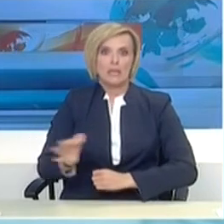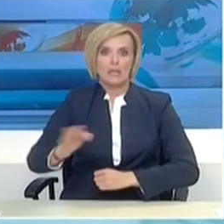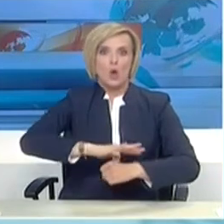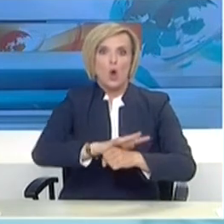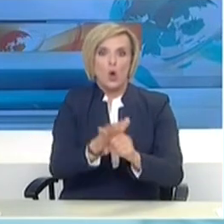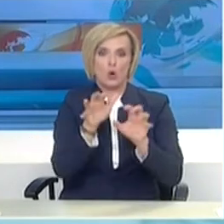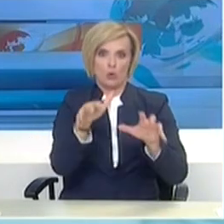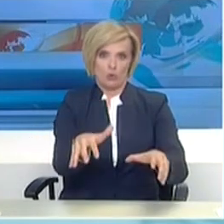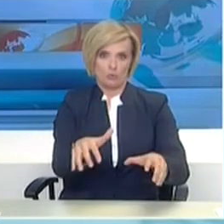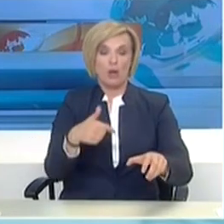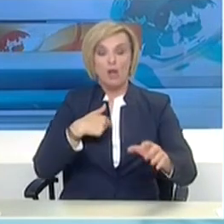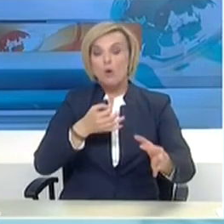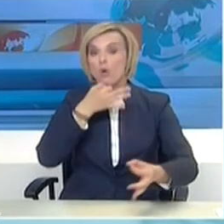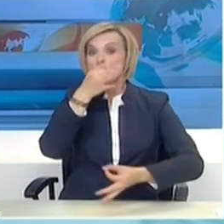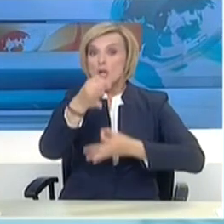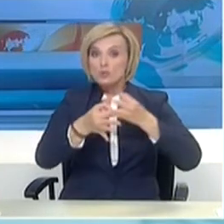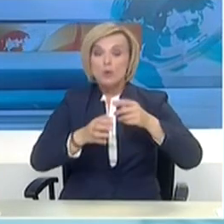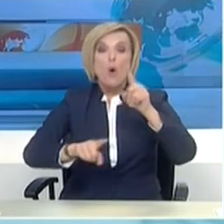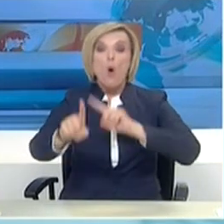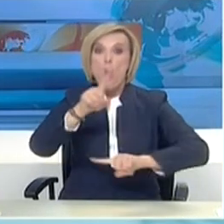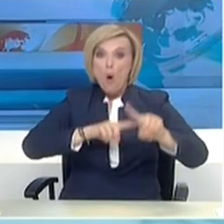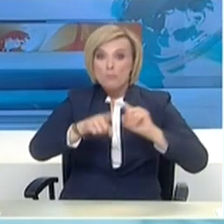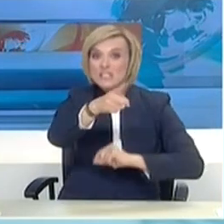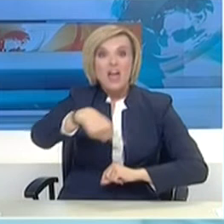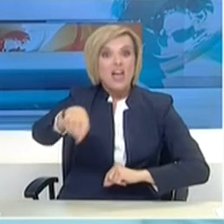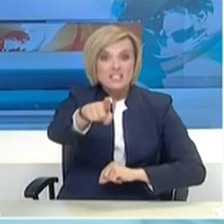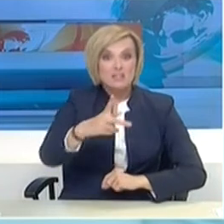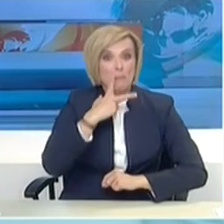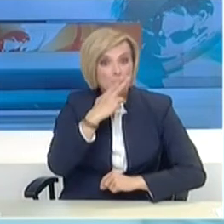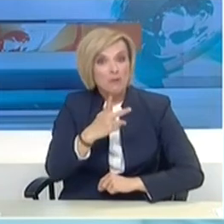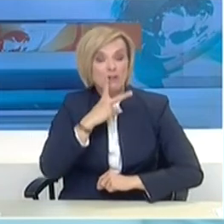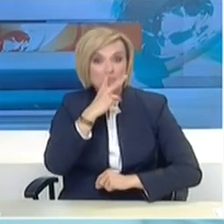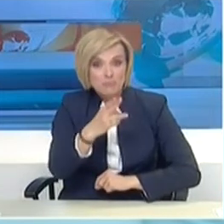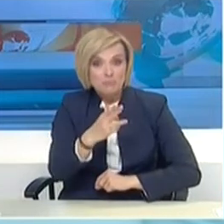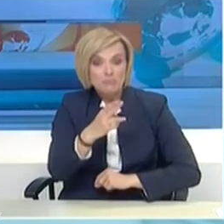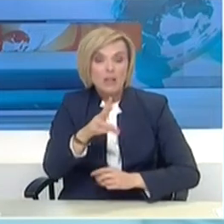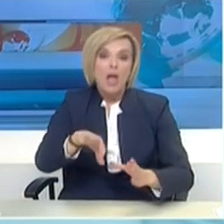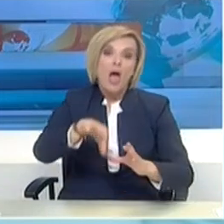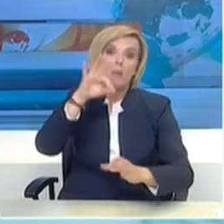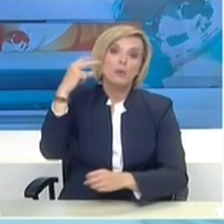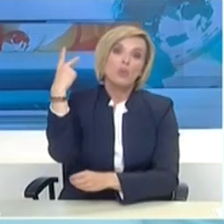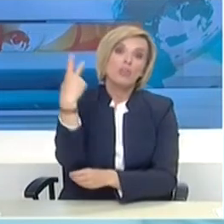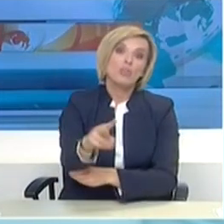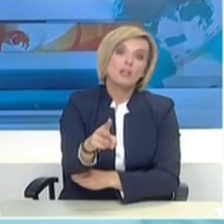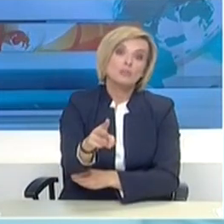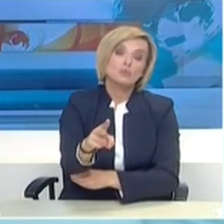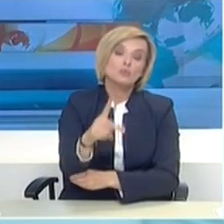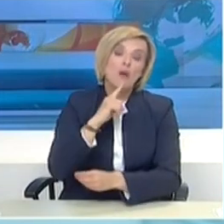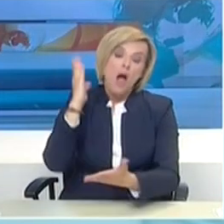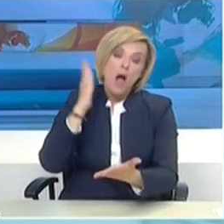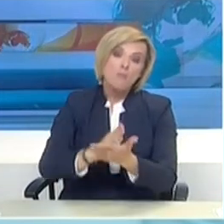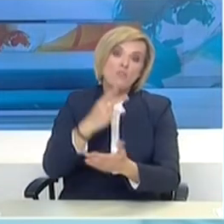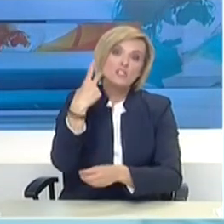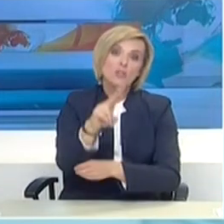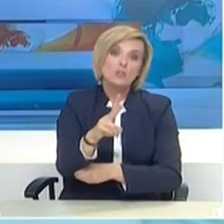Εγώ θα πω αυτό στους ανθρώπους που καπνίζουν, τους φίλους συμπολίτες μας. Η επιλογή είναι καθαρά δική τους. Εγώ γνωρίζω από